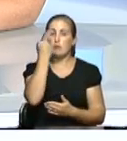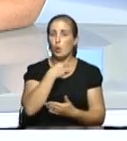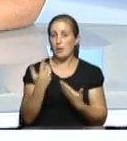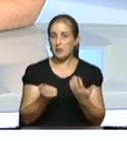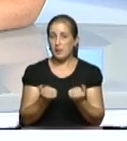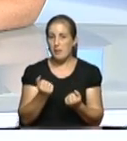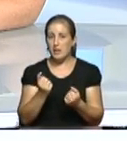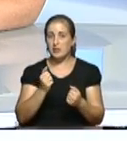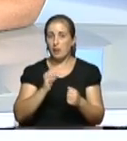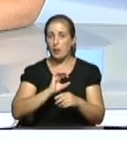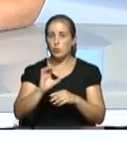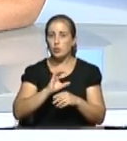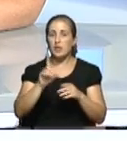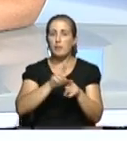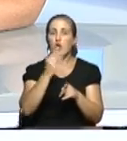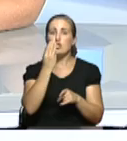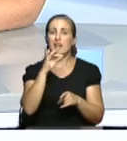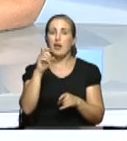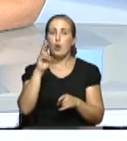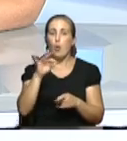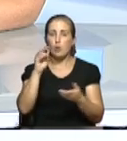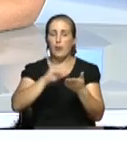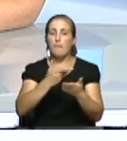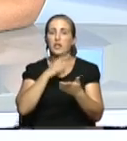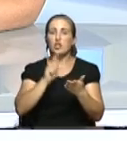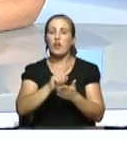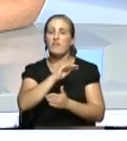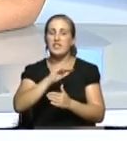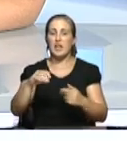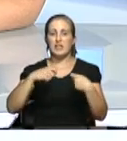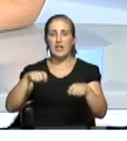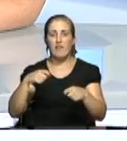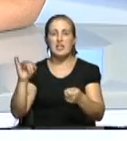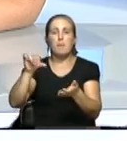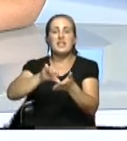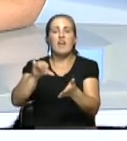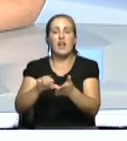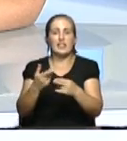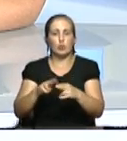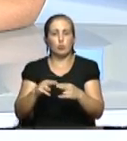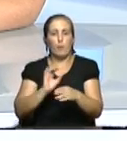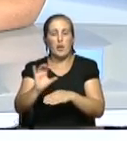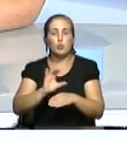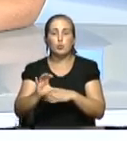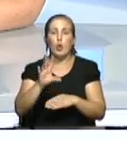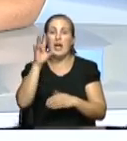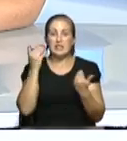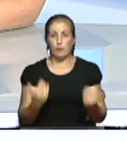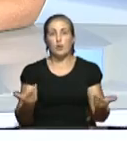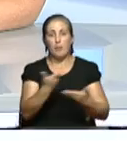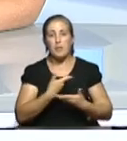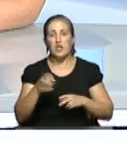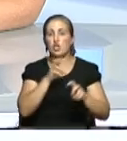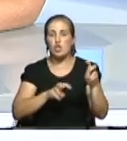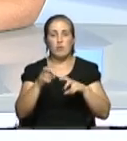продукция со штрих-кодом потому что мы даже на официально торговать и представлять эту продукцию сегодня мы ищем разные